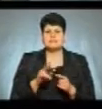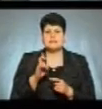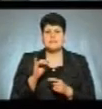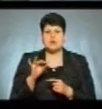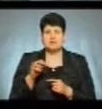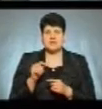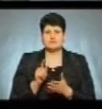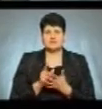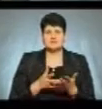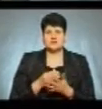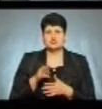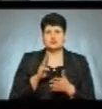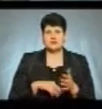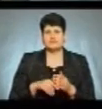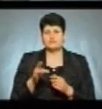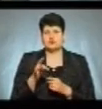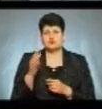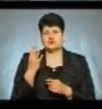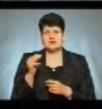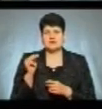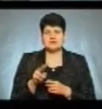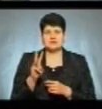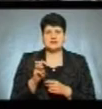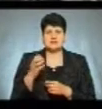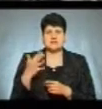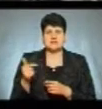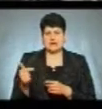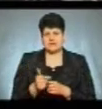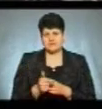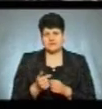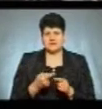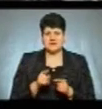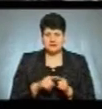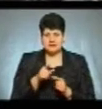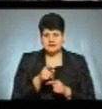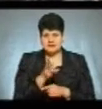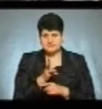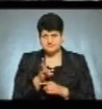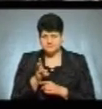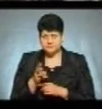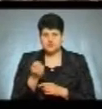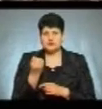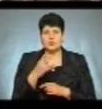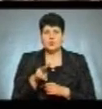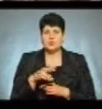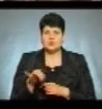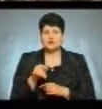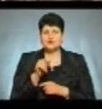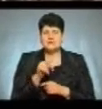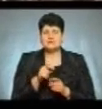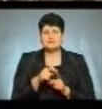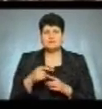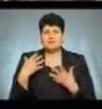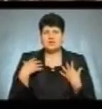муситиме сплатити штраф у розмірі 4350 гривень. Це кадри, зняті 14 лютого. Тоді, за словами